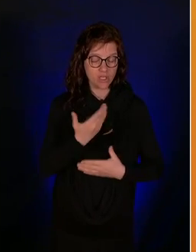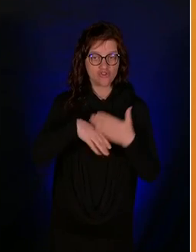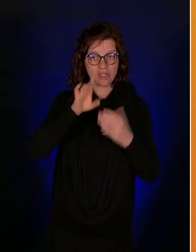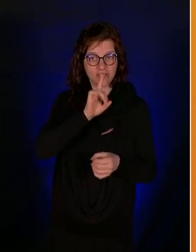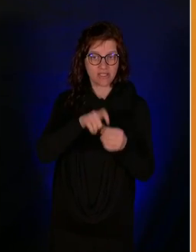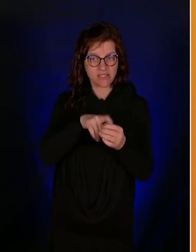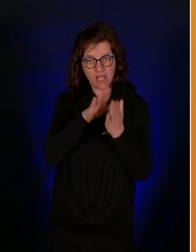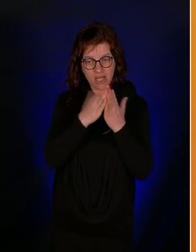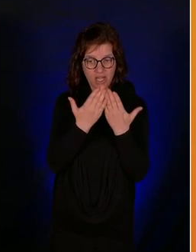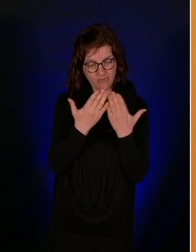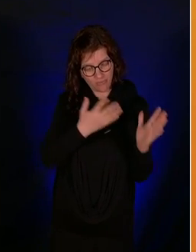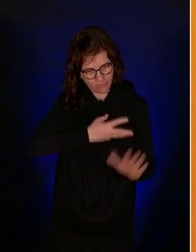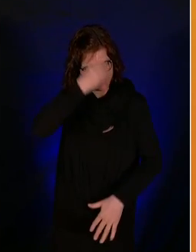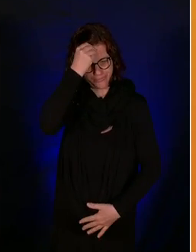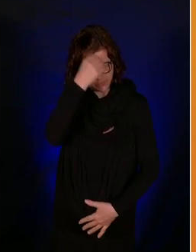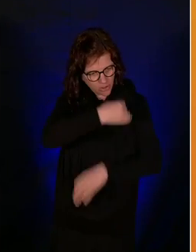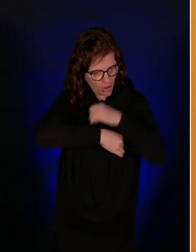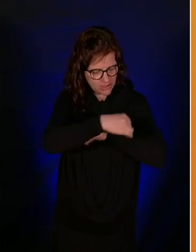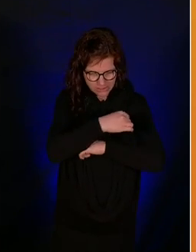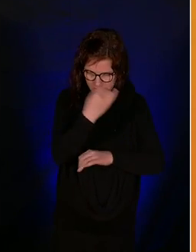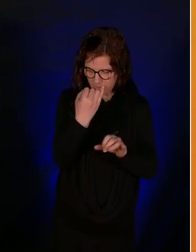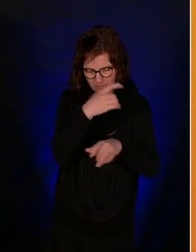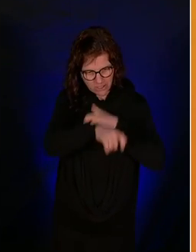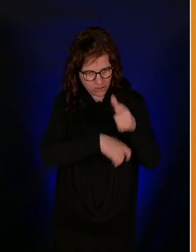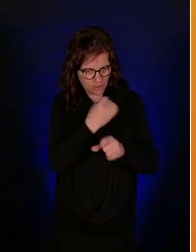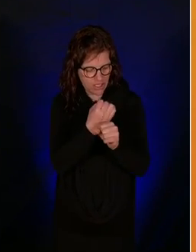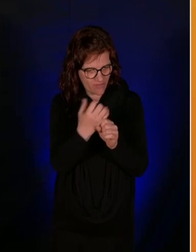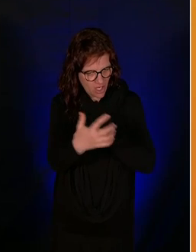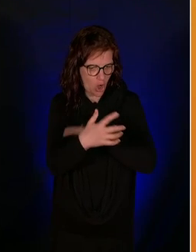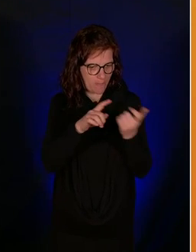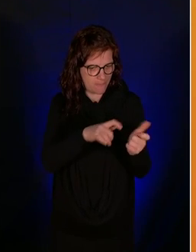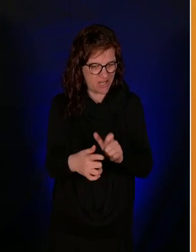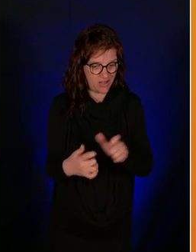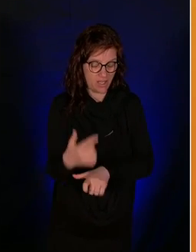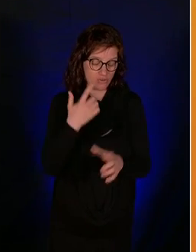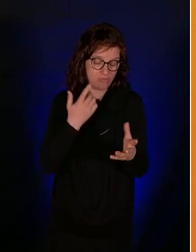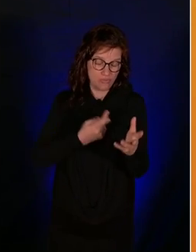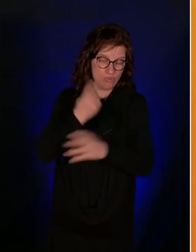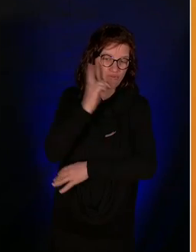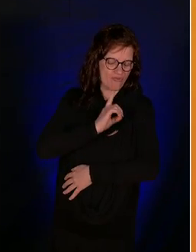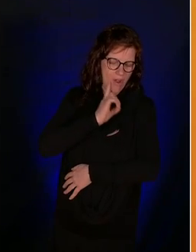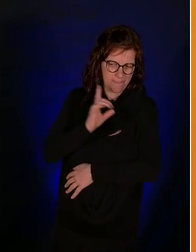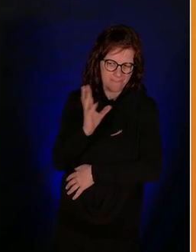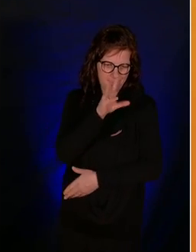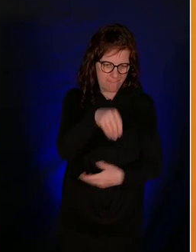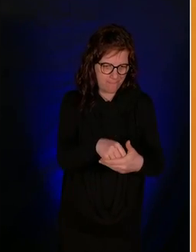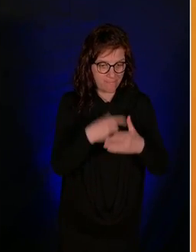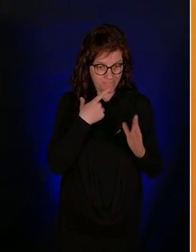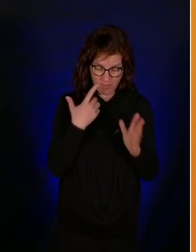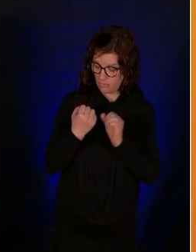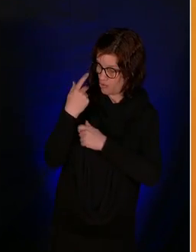de la nécessité d'organiser ces travailleurs précaires, qui sont surtout des travailleuses à 80%, et on a donc lancé une campagne depuis plusieurs